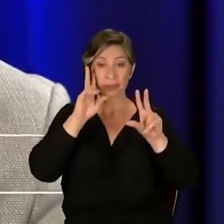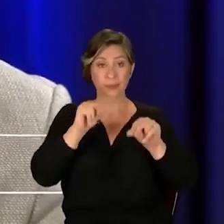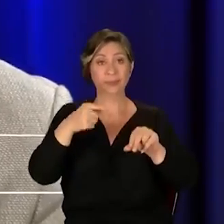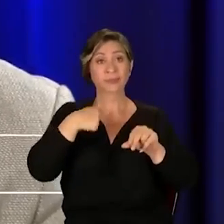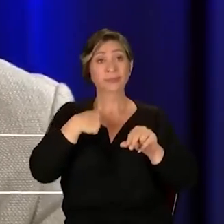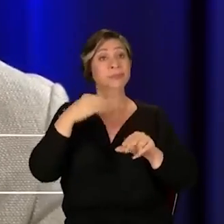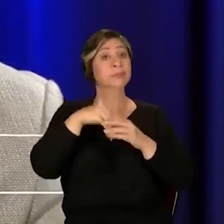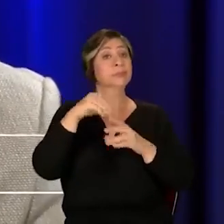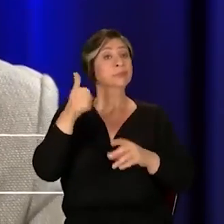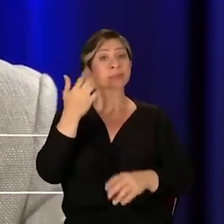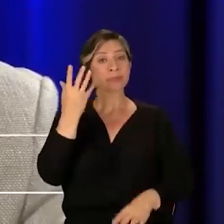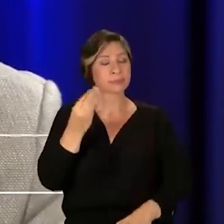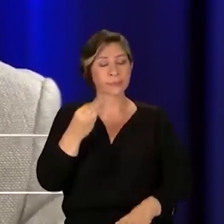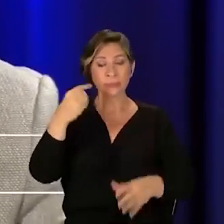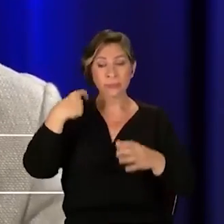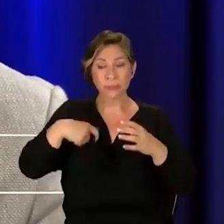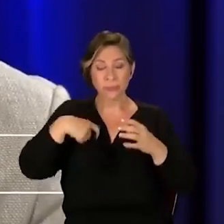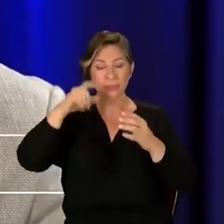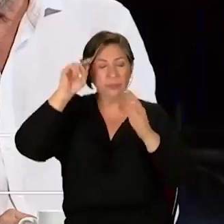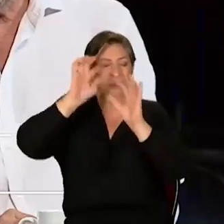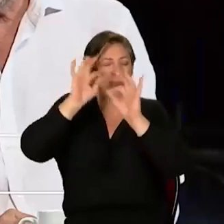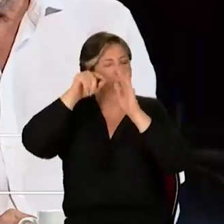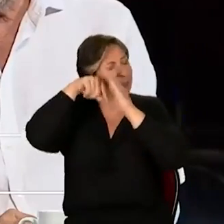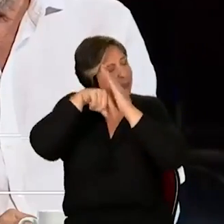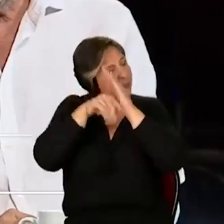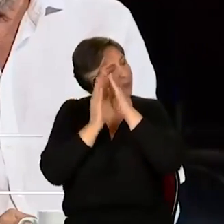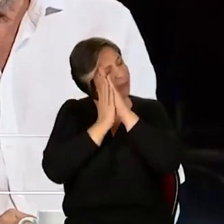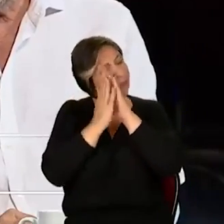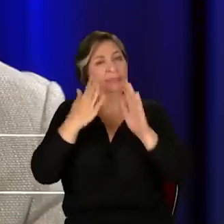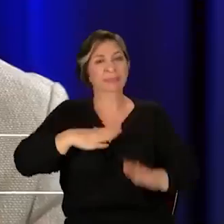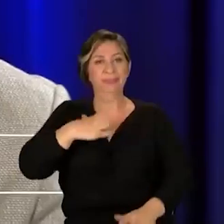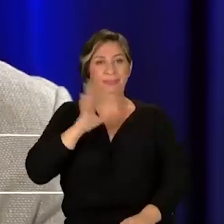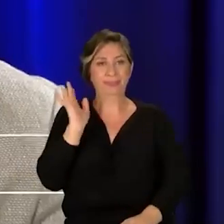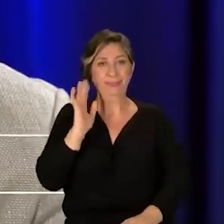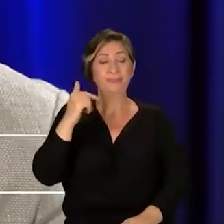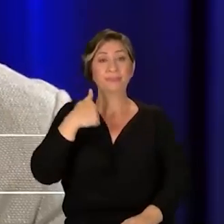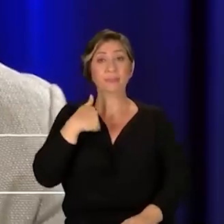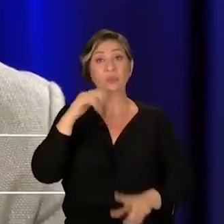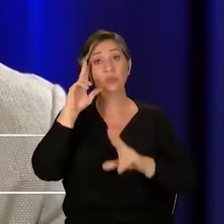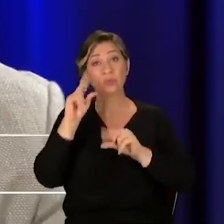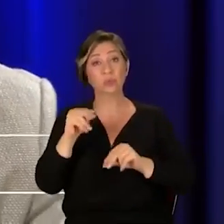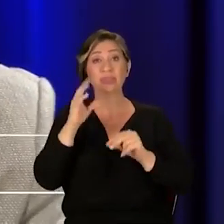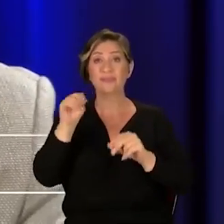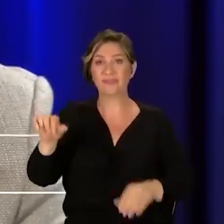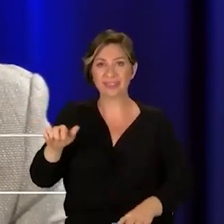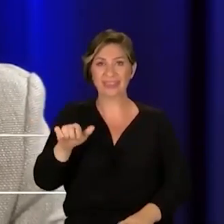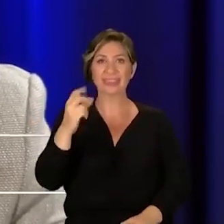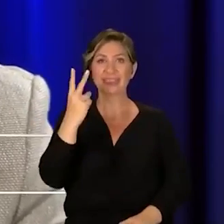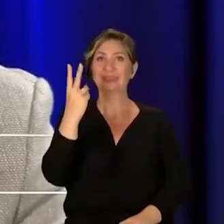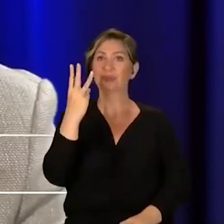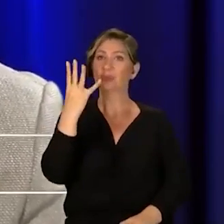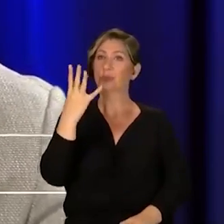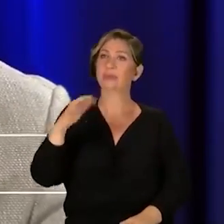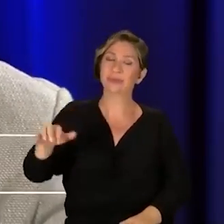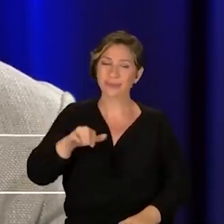için önemli olan özellikle derin uykulara geçmek. Yani bizim aynen uykumuzda fiteslidir. Birinci, ikinci,